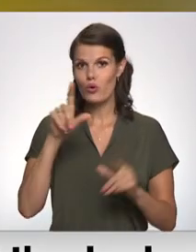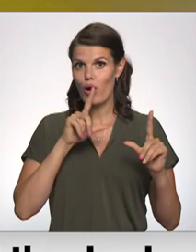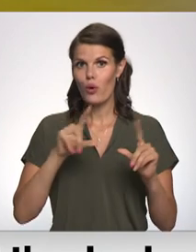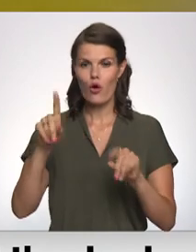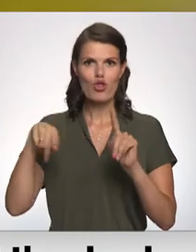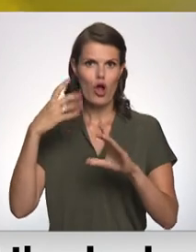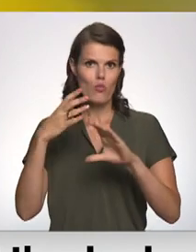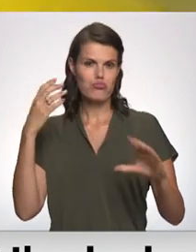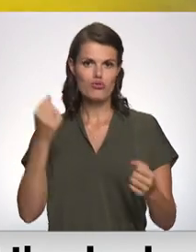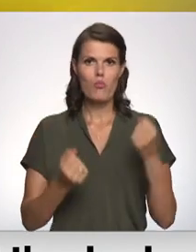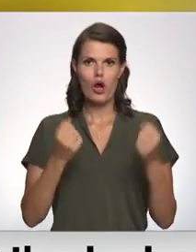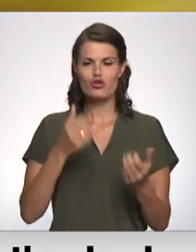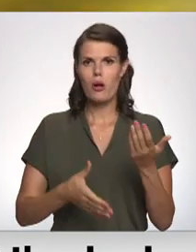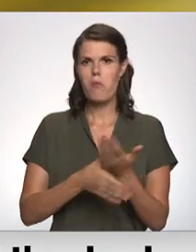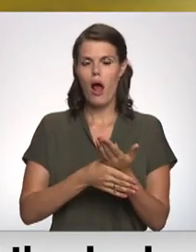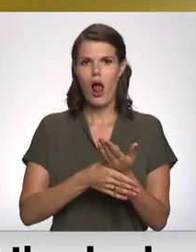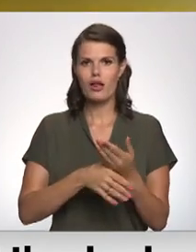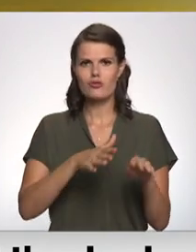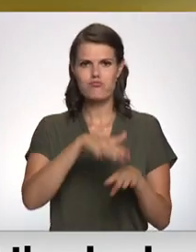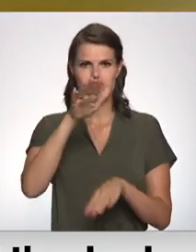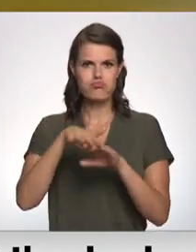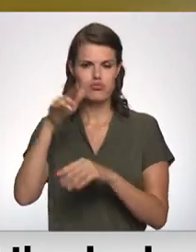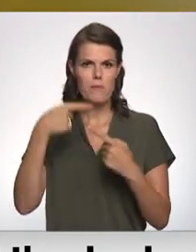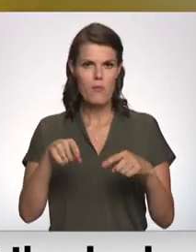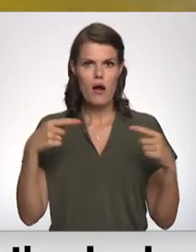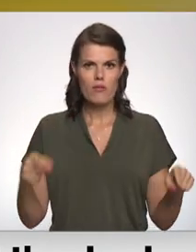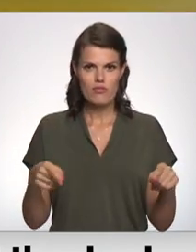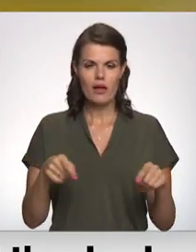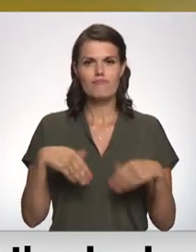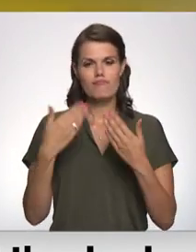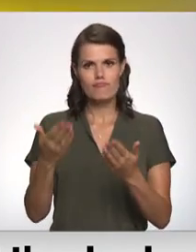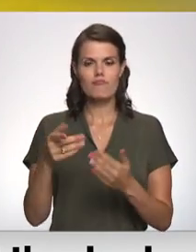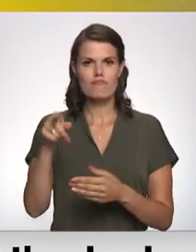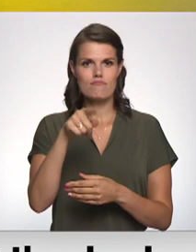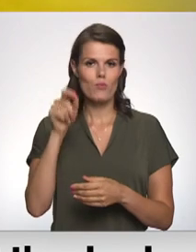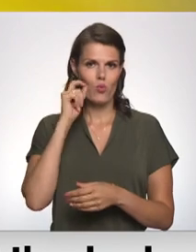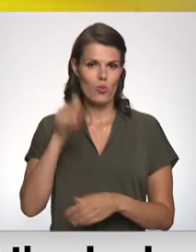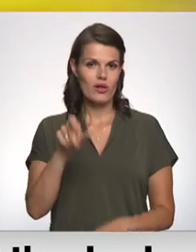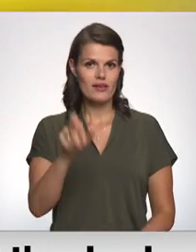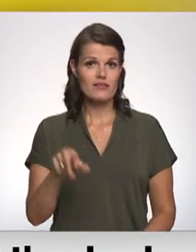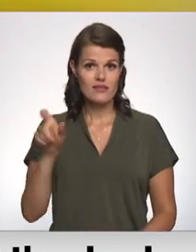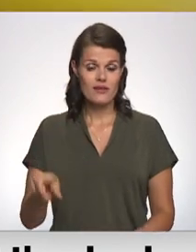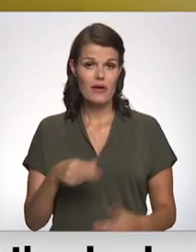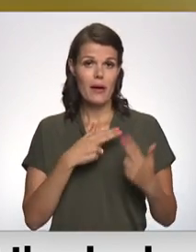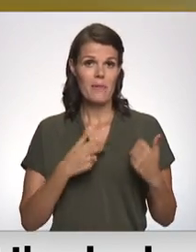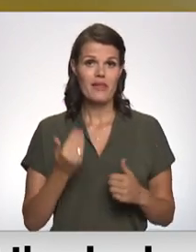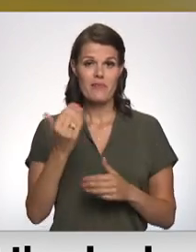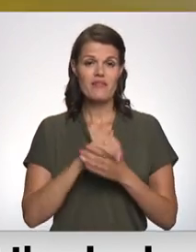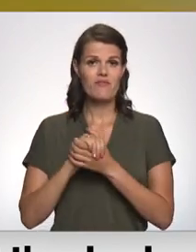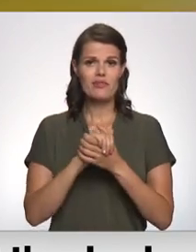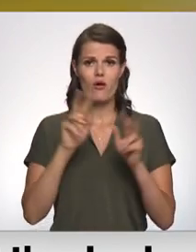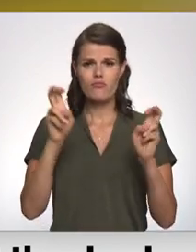lielā automašīna ar palīdzības kravu – kara plosītās valsts cilvēkiem. Biedrībā tavi draugi lūdz palīdzēt, jo pašlaik